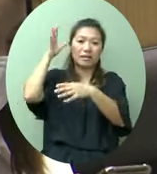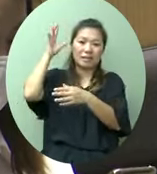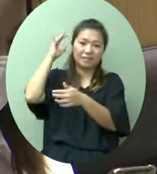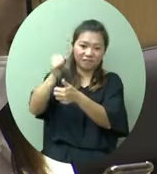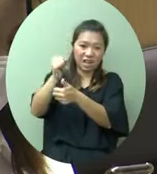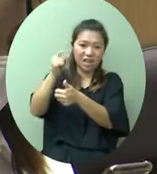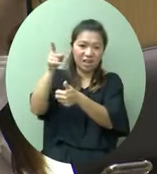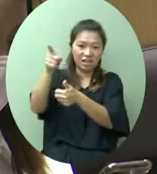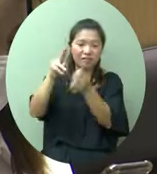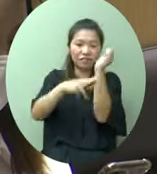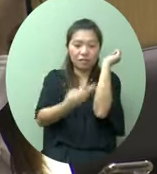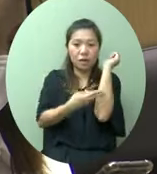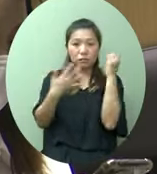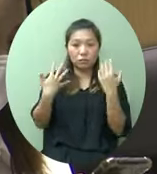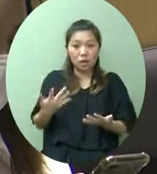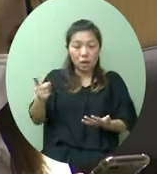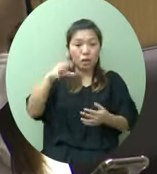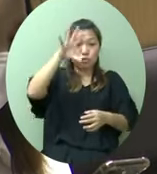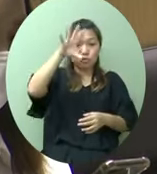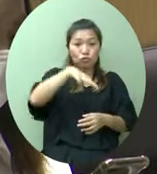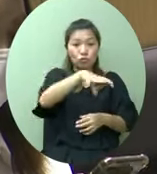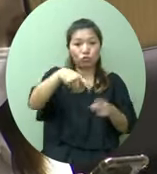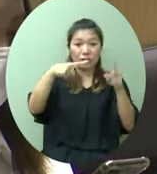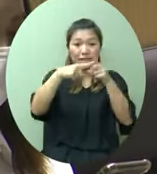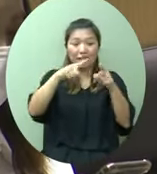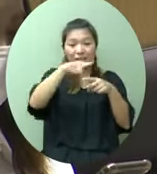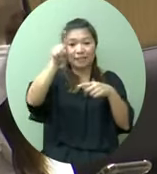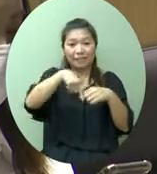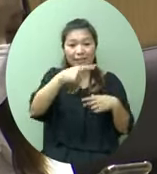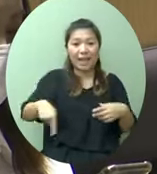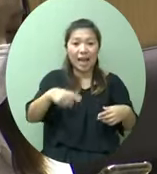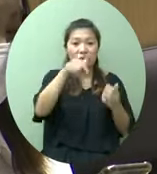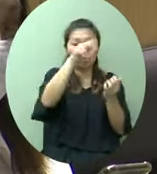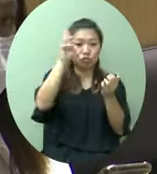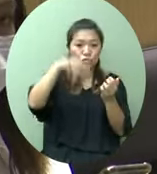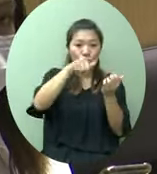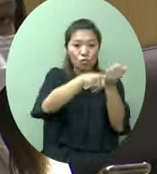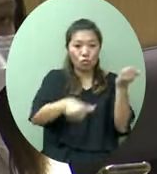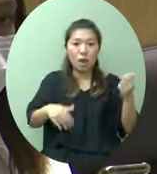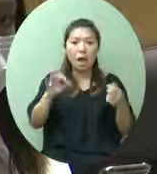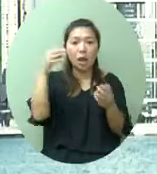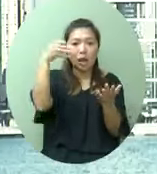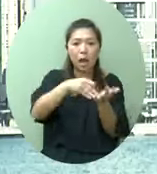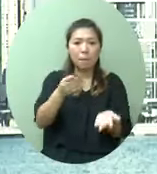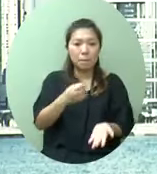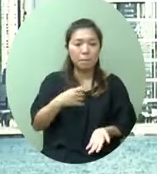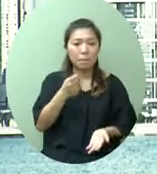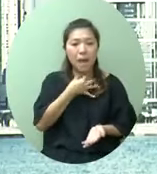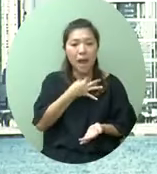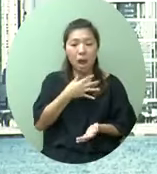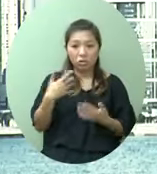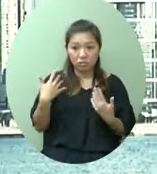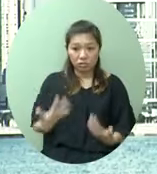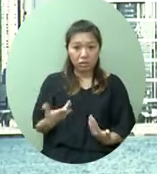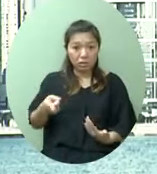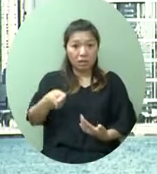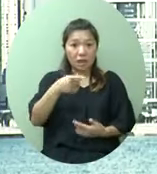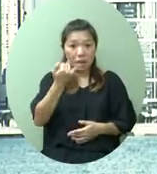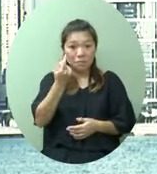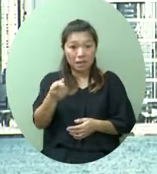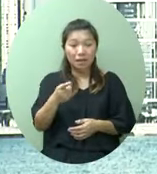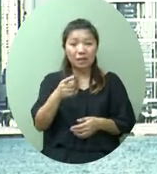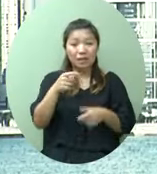去全國人大常委會嗰個時間表啦，係咪考慮到商界啲憂慮咧？唔該。 第一個問題，正如我所